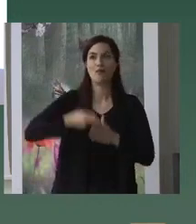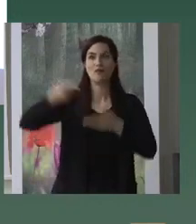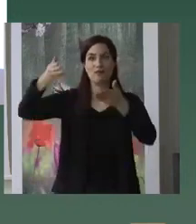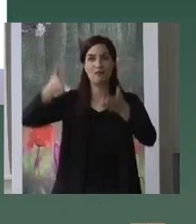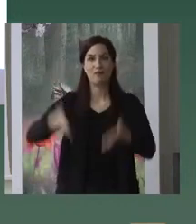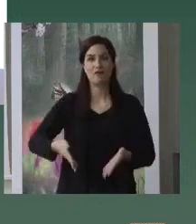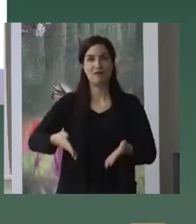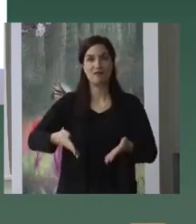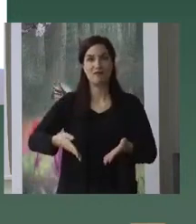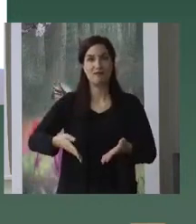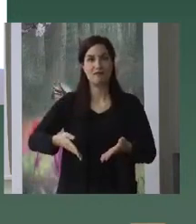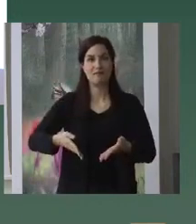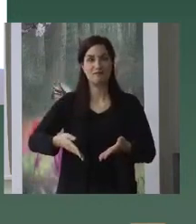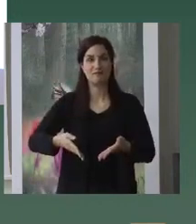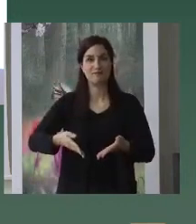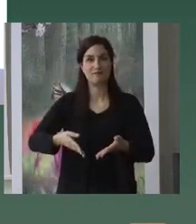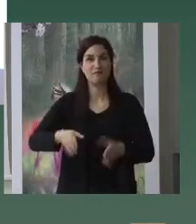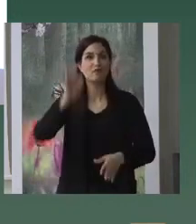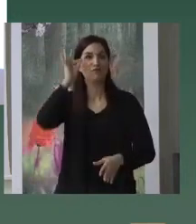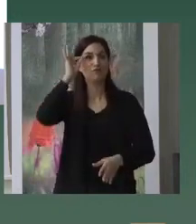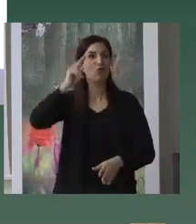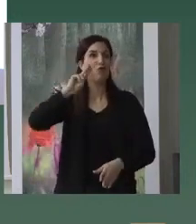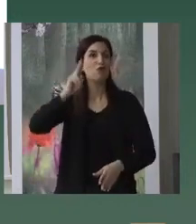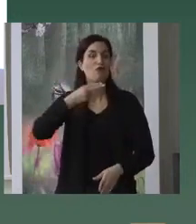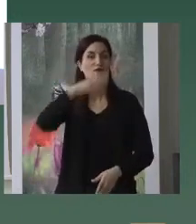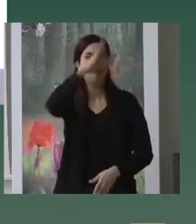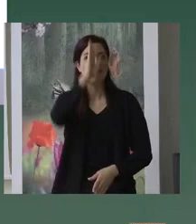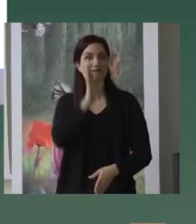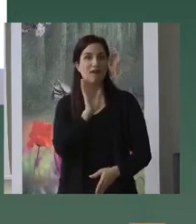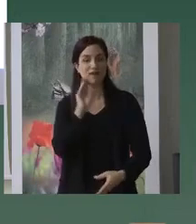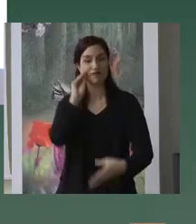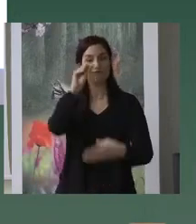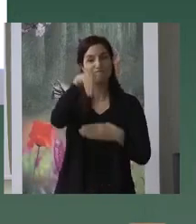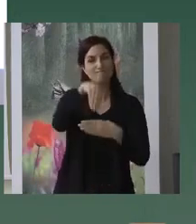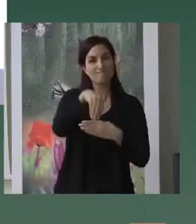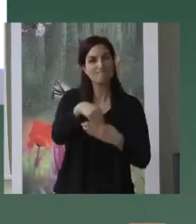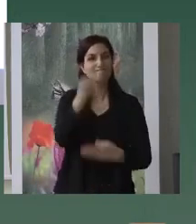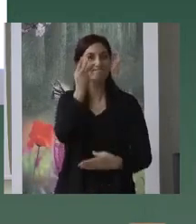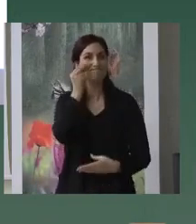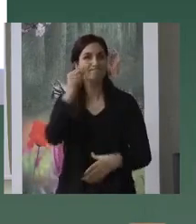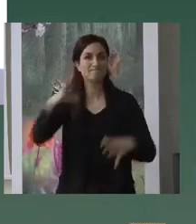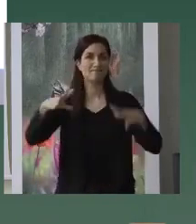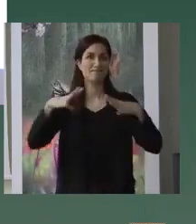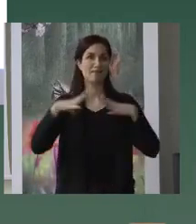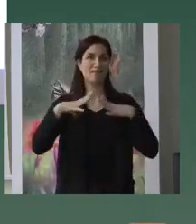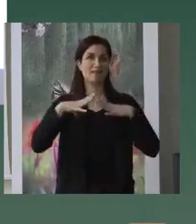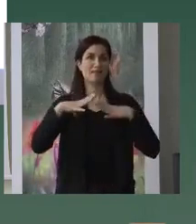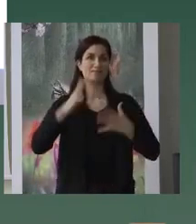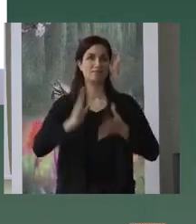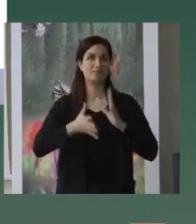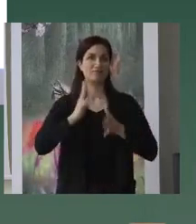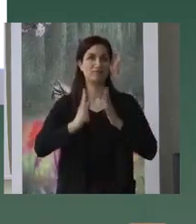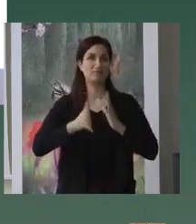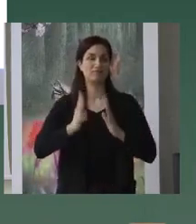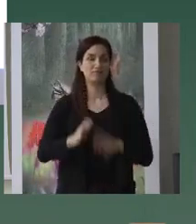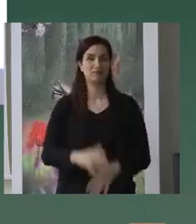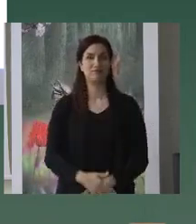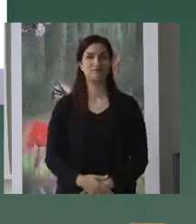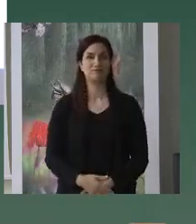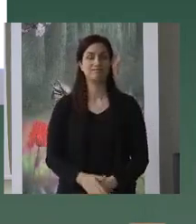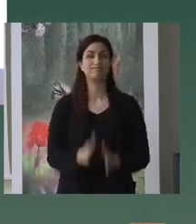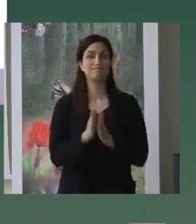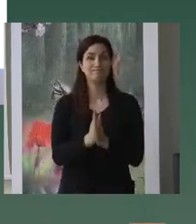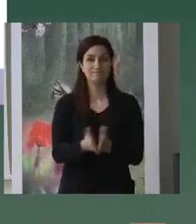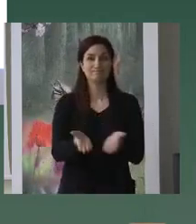οποίο θα θέλαμε να συμπεριλάβουμε στις ομιλίες μας. Και να καλέσω στο βήμα